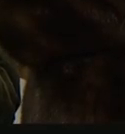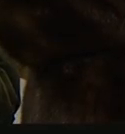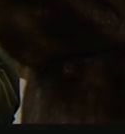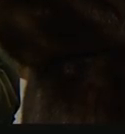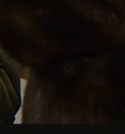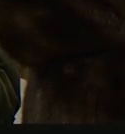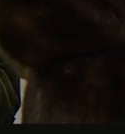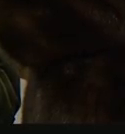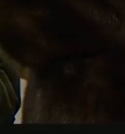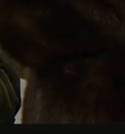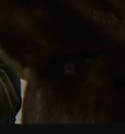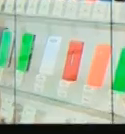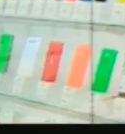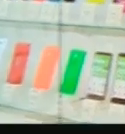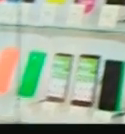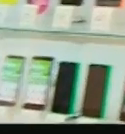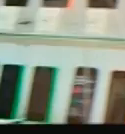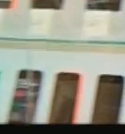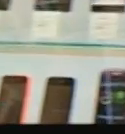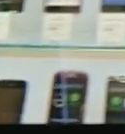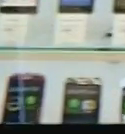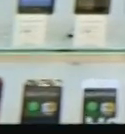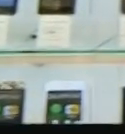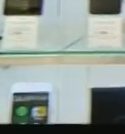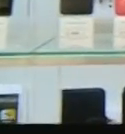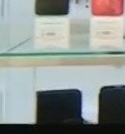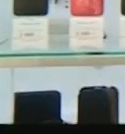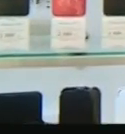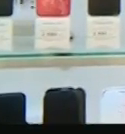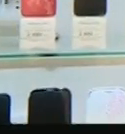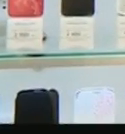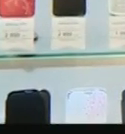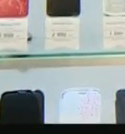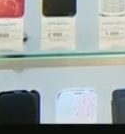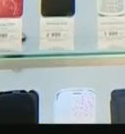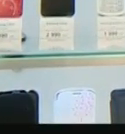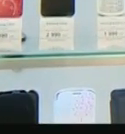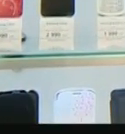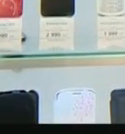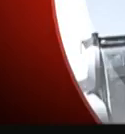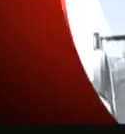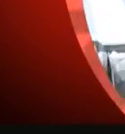подобрать все необходимые пакеты и опции. Подробности можно уточнить на сайте «Мегафон.ру».